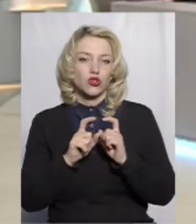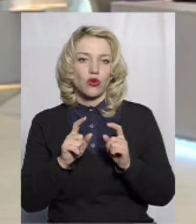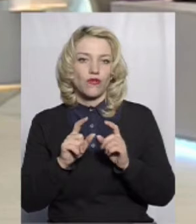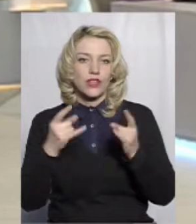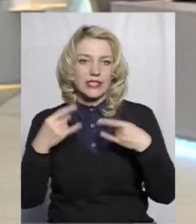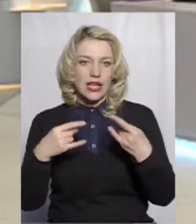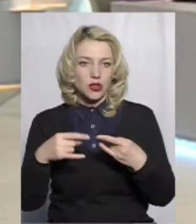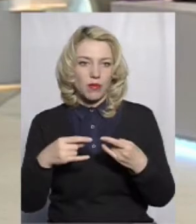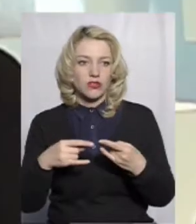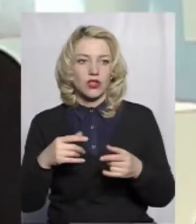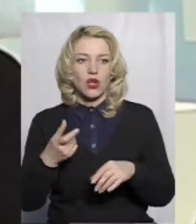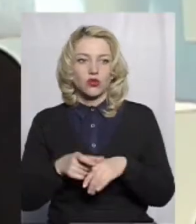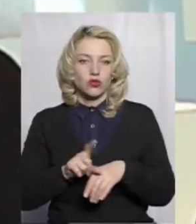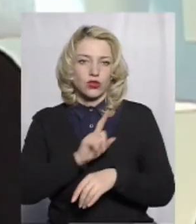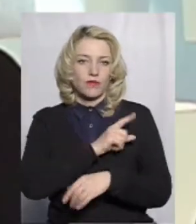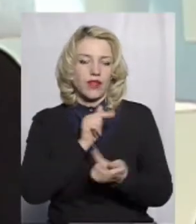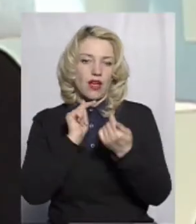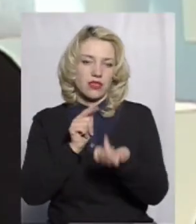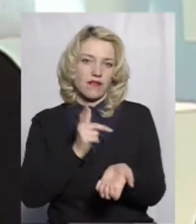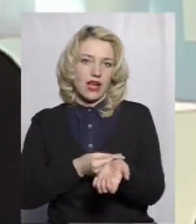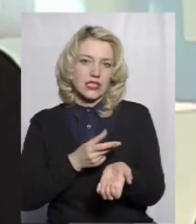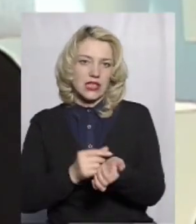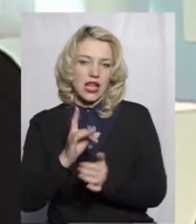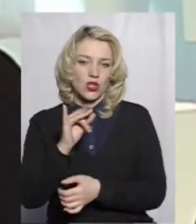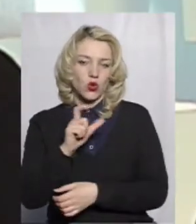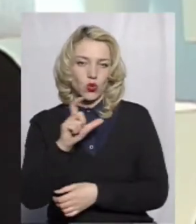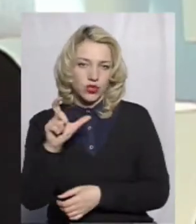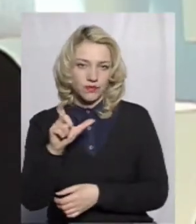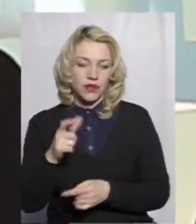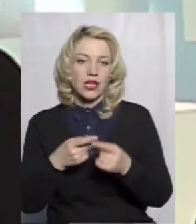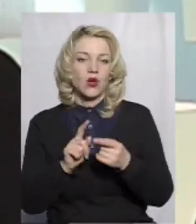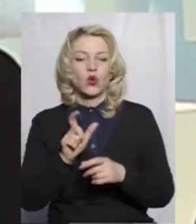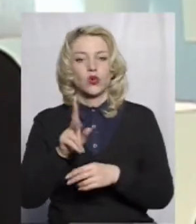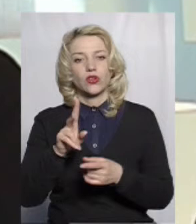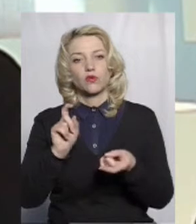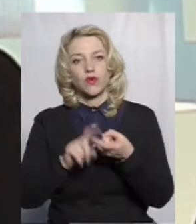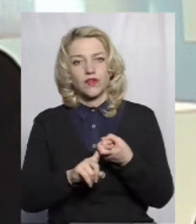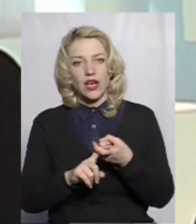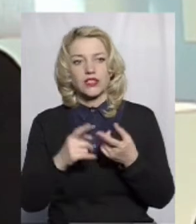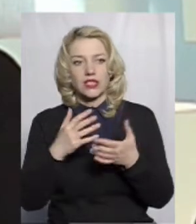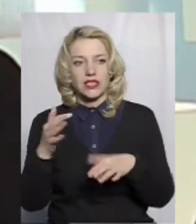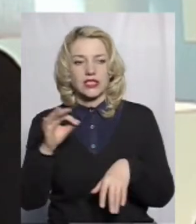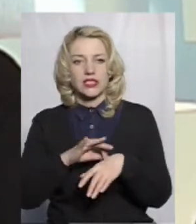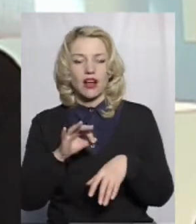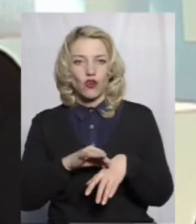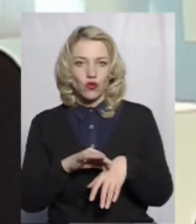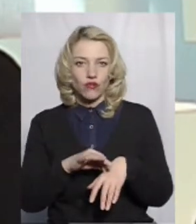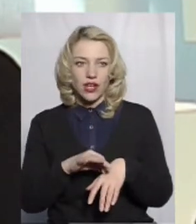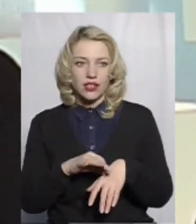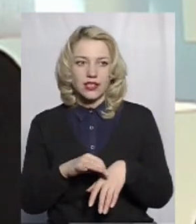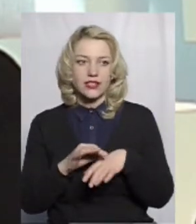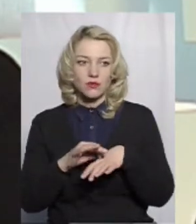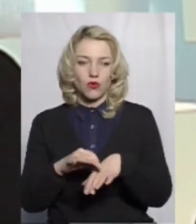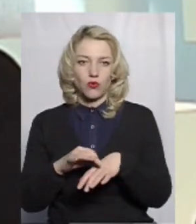інформації дуже потужний так званий антивакцинальний рух. Людей, які пов'язують різного роду захворювання з